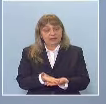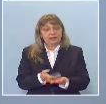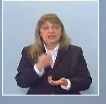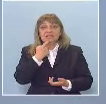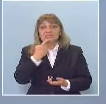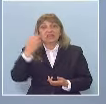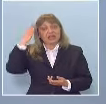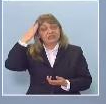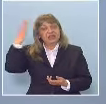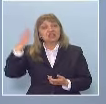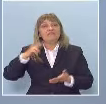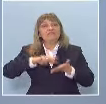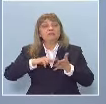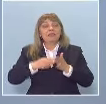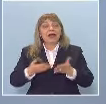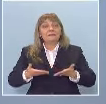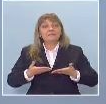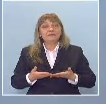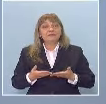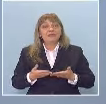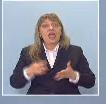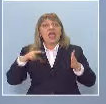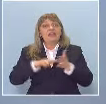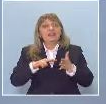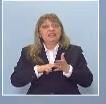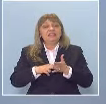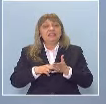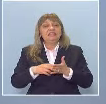за държавен план прием, това са възобновяеми енергийни източници,